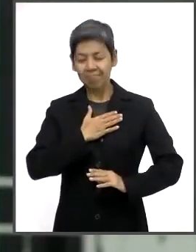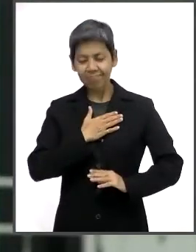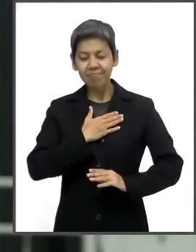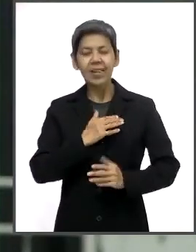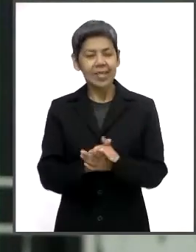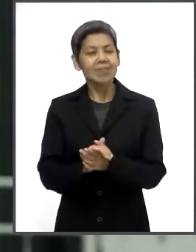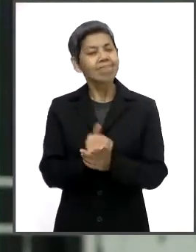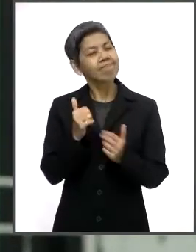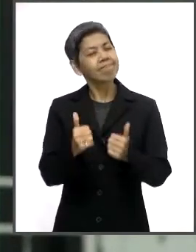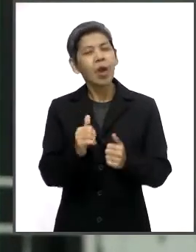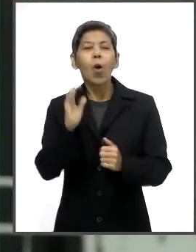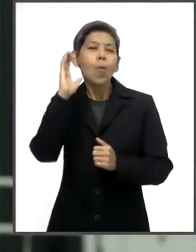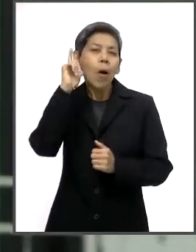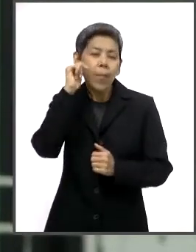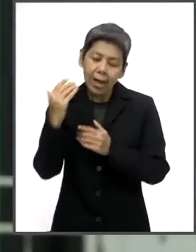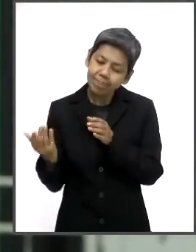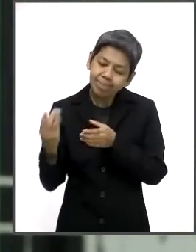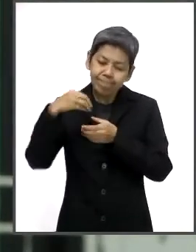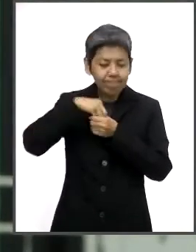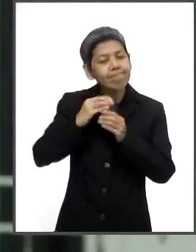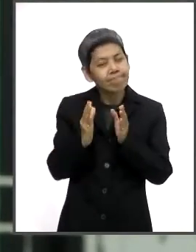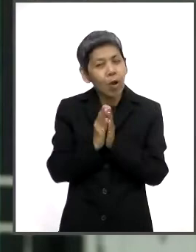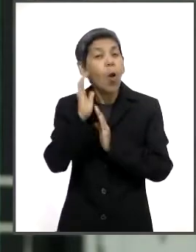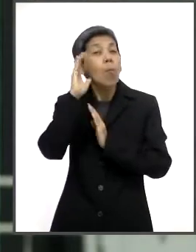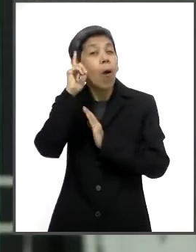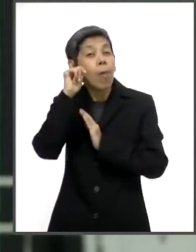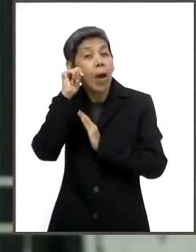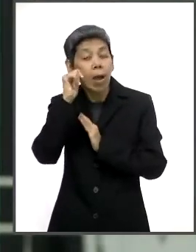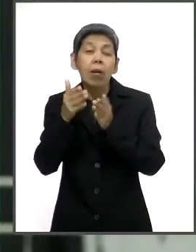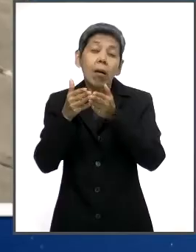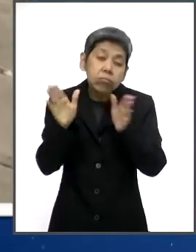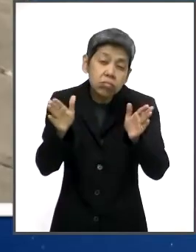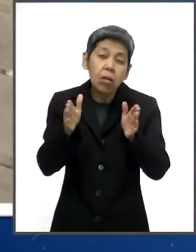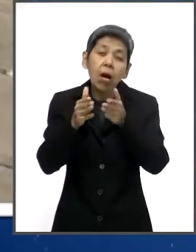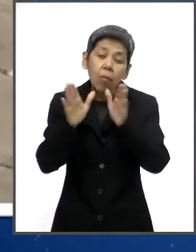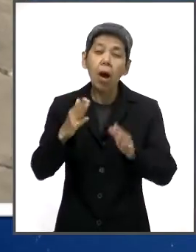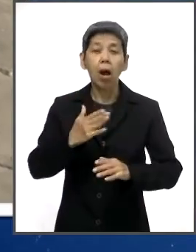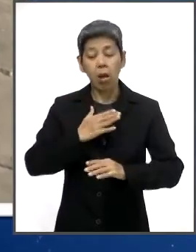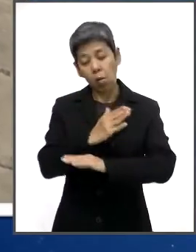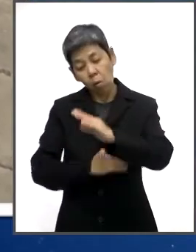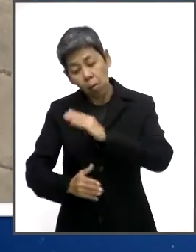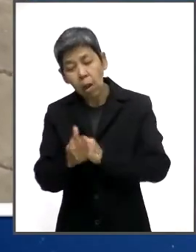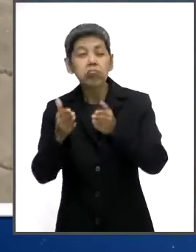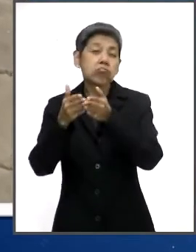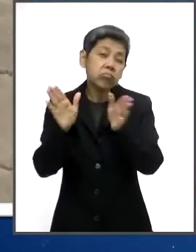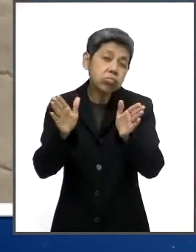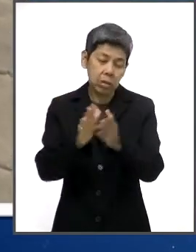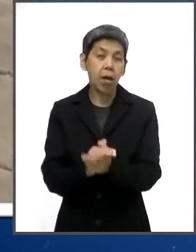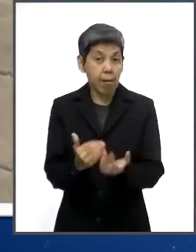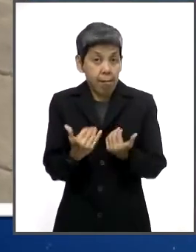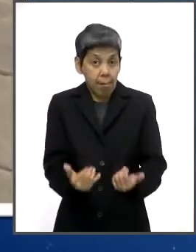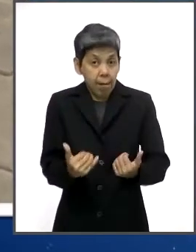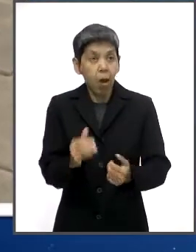หมือนเป้าตามเป้าค่ะพ่อกับแม่มาอยู่ด้วยกันถึงแม้พ่อกับแม่เลิกกันตั้งแต่สมัยเราพิการใหม่ๆนะคะ